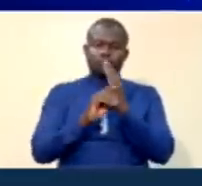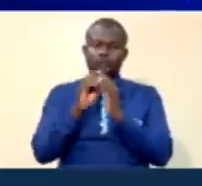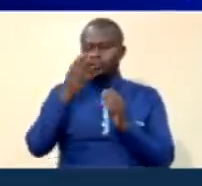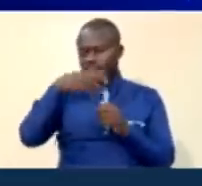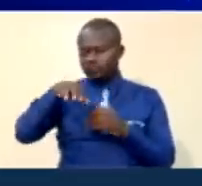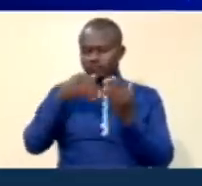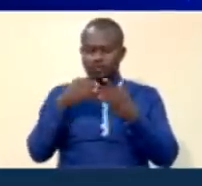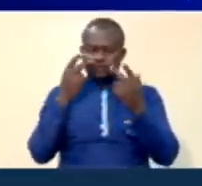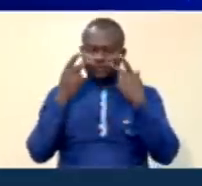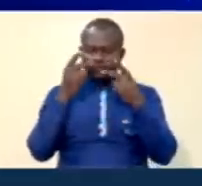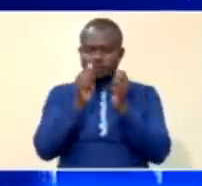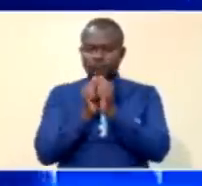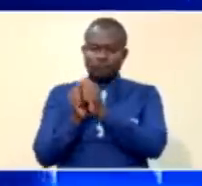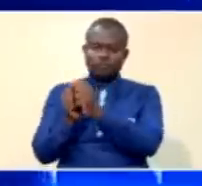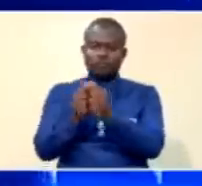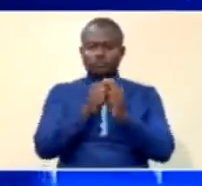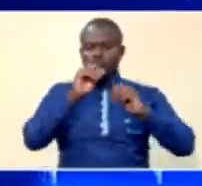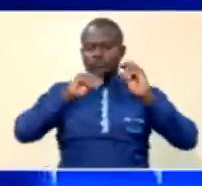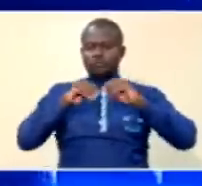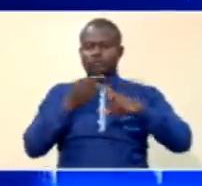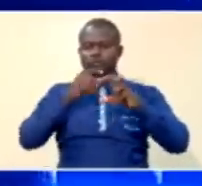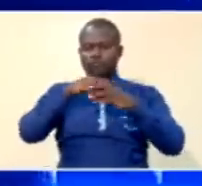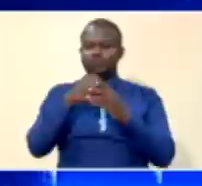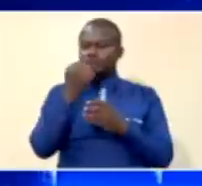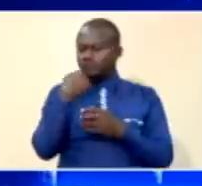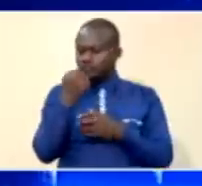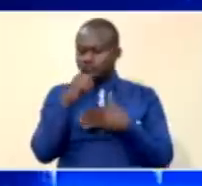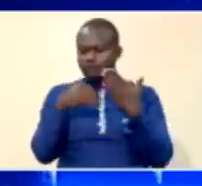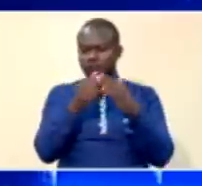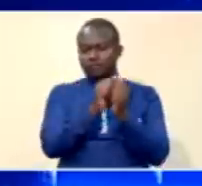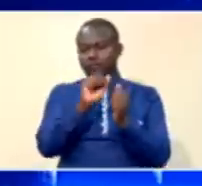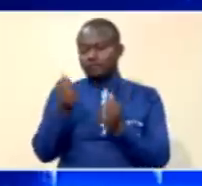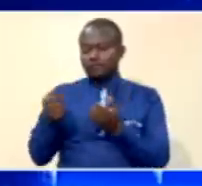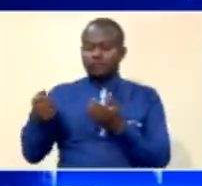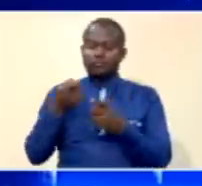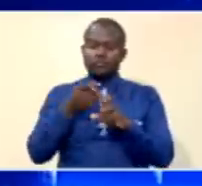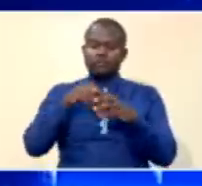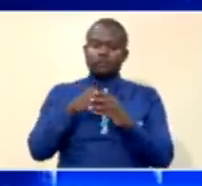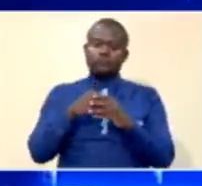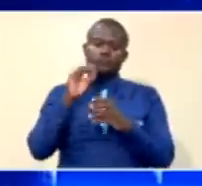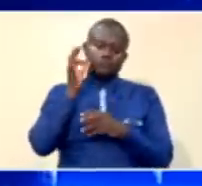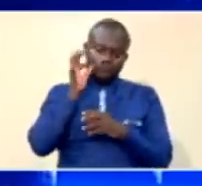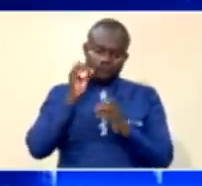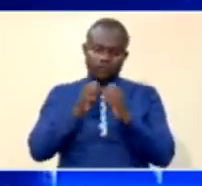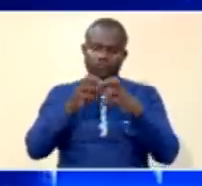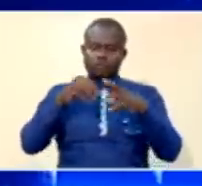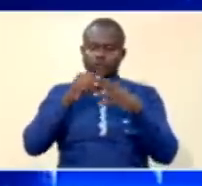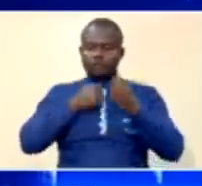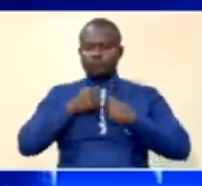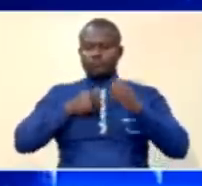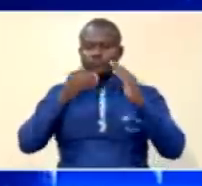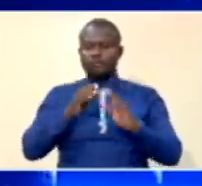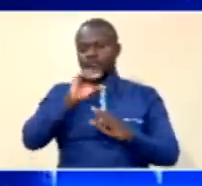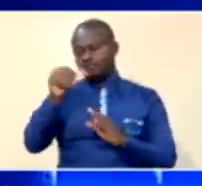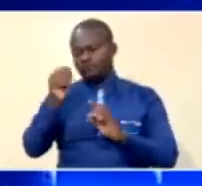Muhanga barebera hamwe umusaruro ukomoka ku bigori, ibi bikaba byarakomotse ku mbuto ituburirwa mu Rwanda. Ibindi